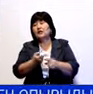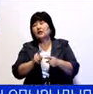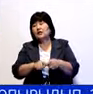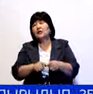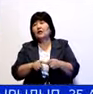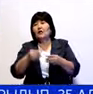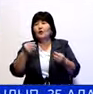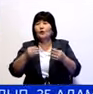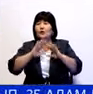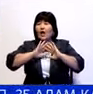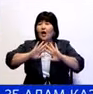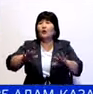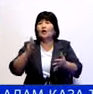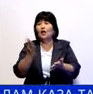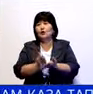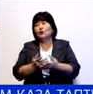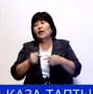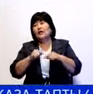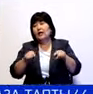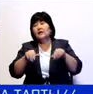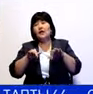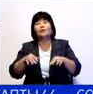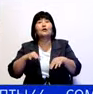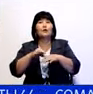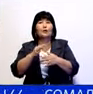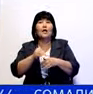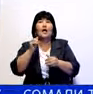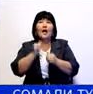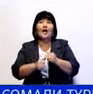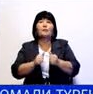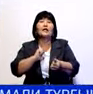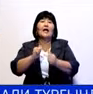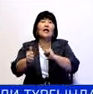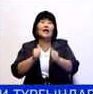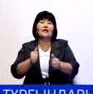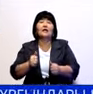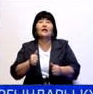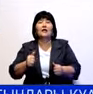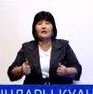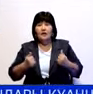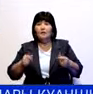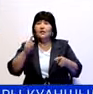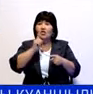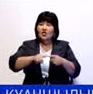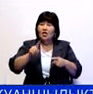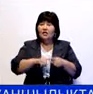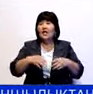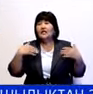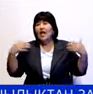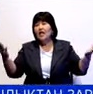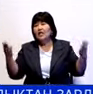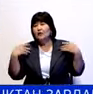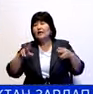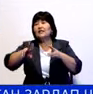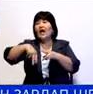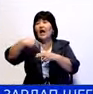отқұмарлықтан аулақ жүруді насихаттау мақсатында өткізіп жатырмыз. Әрбір эстафета ептілік, жылдамдық, гимнастикалық,